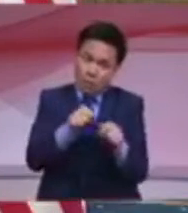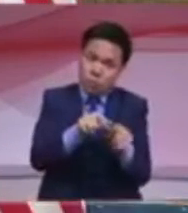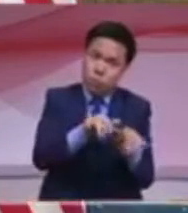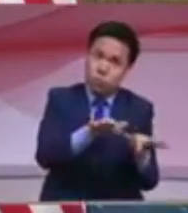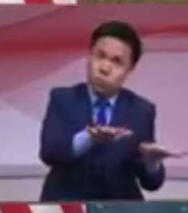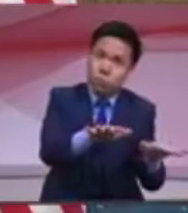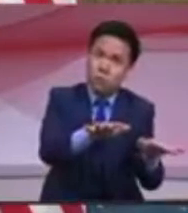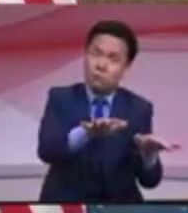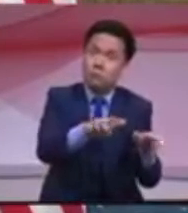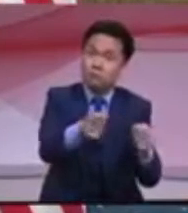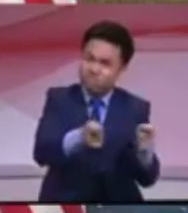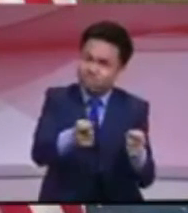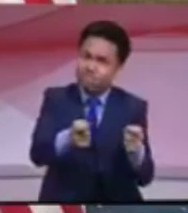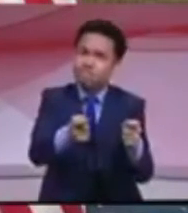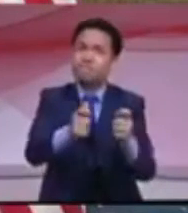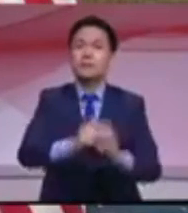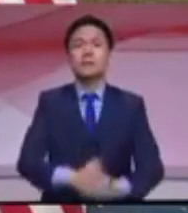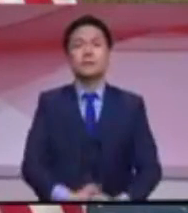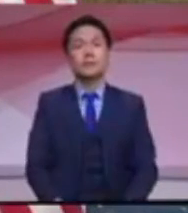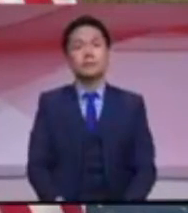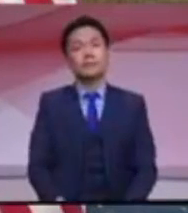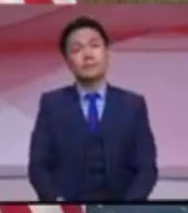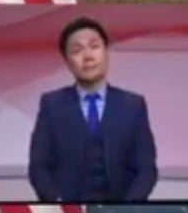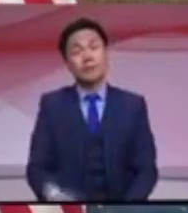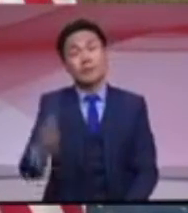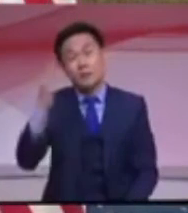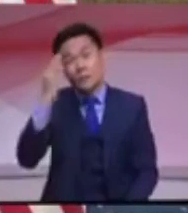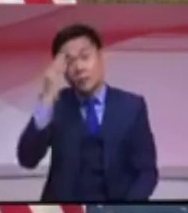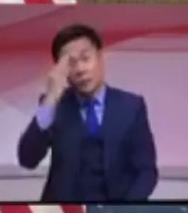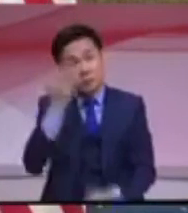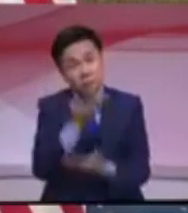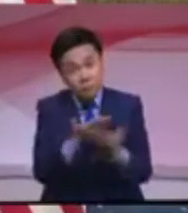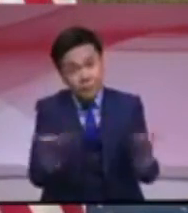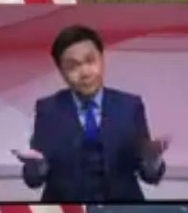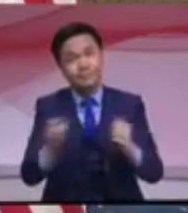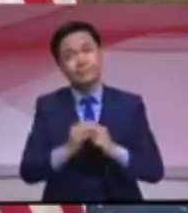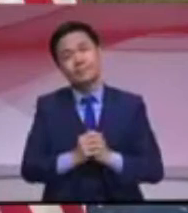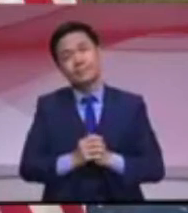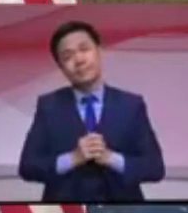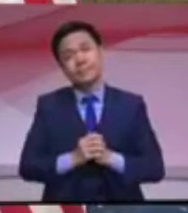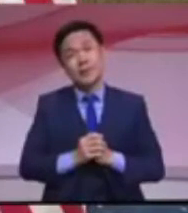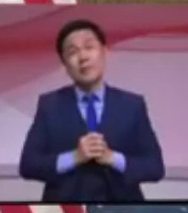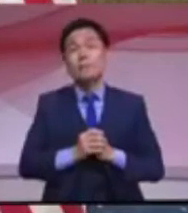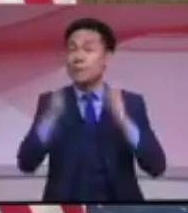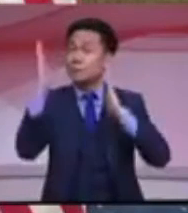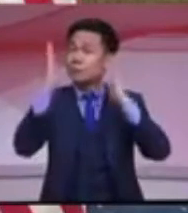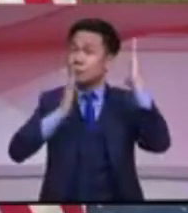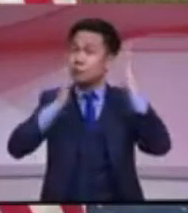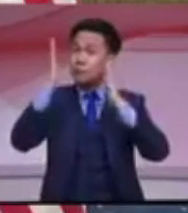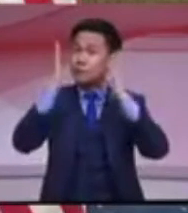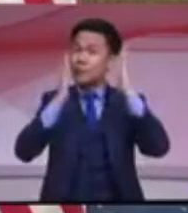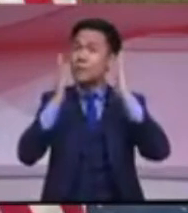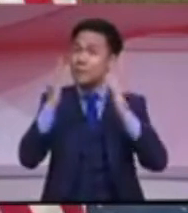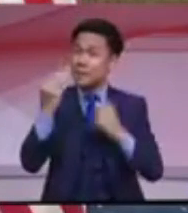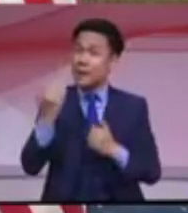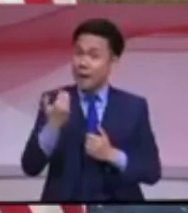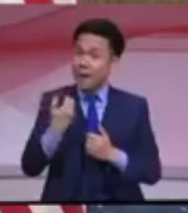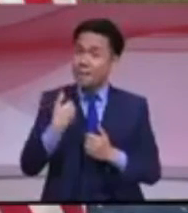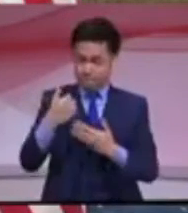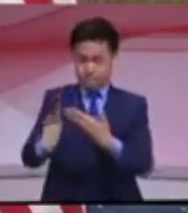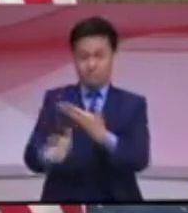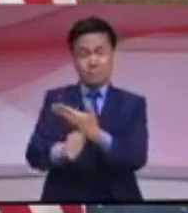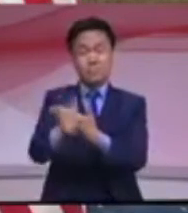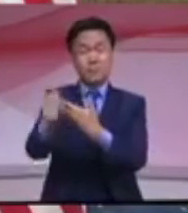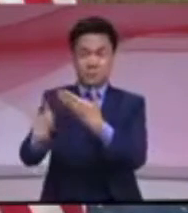komuniti bagaimana saudara dan saudari pun sedia maklum negara kita masih berhadapan dengan